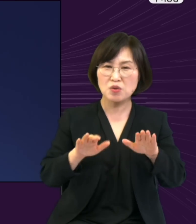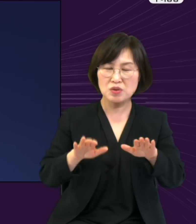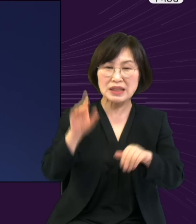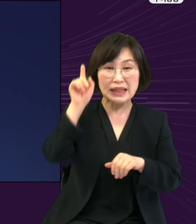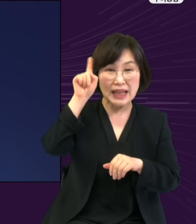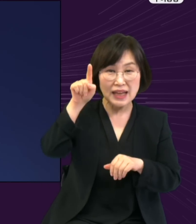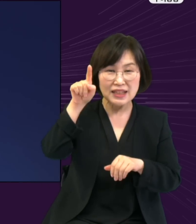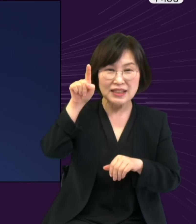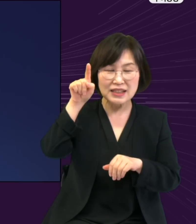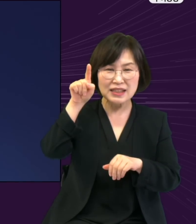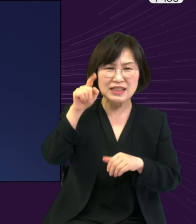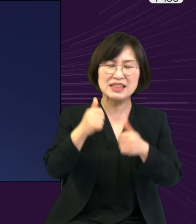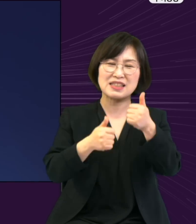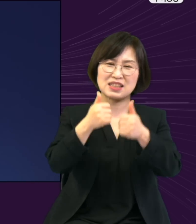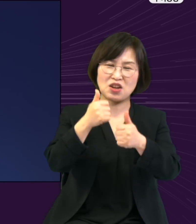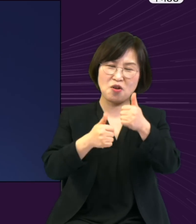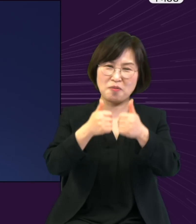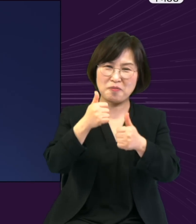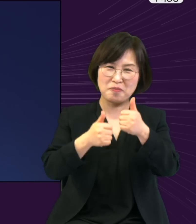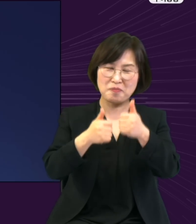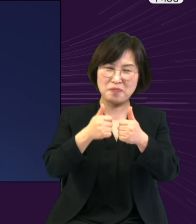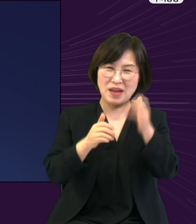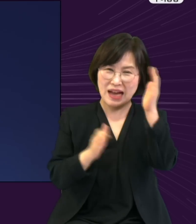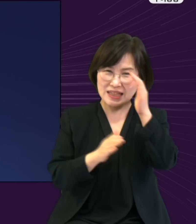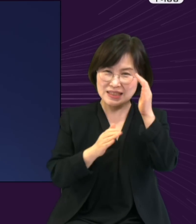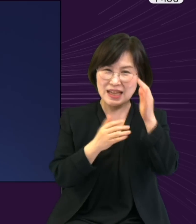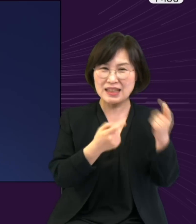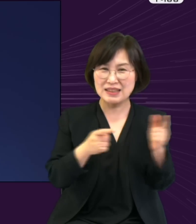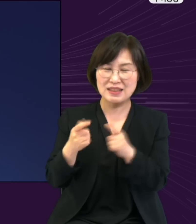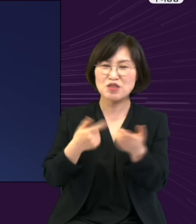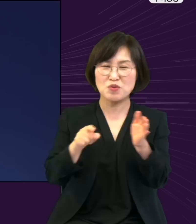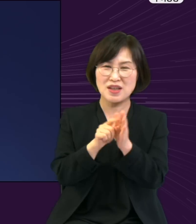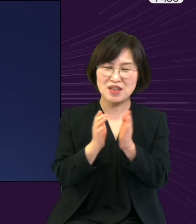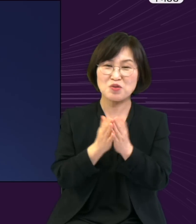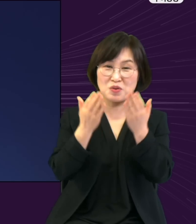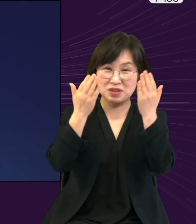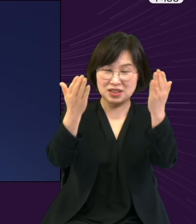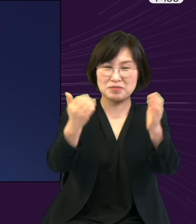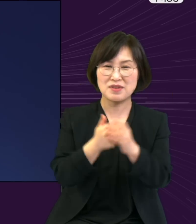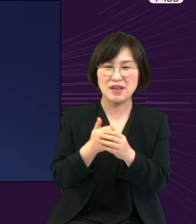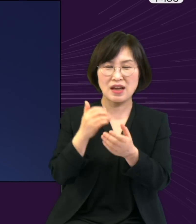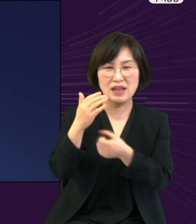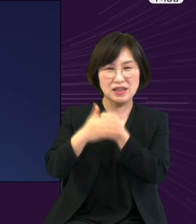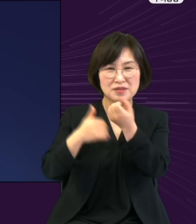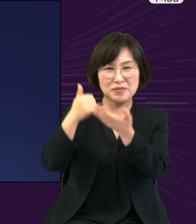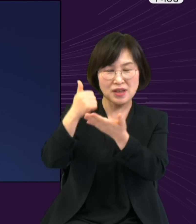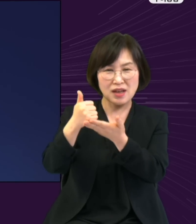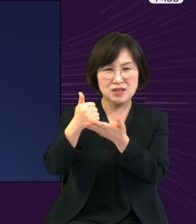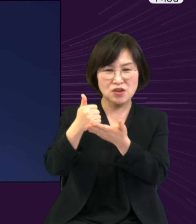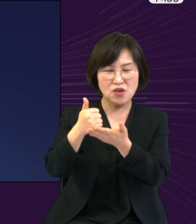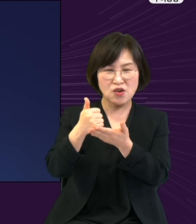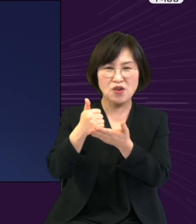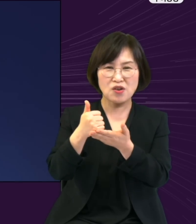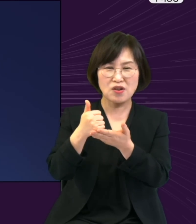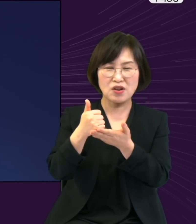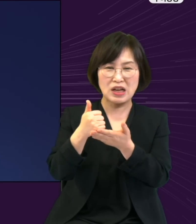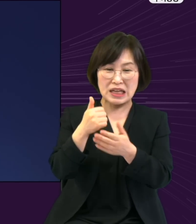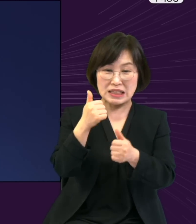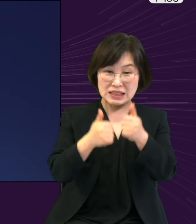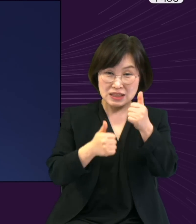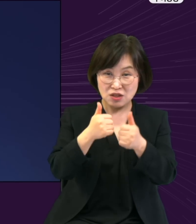내일 수능시험을 보는 수험생들을 위하여 기도하겠습니다. 하나님께서 수험생 자녀들의